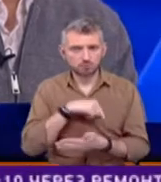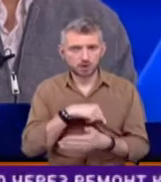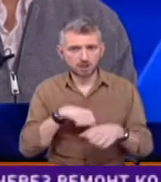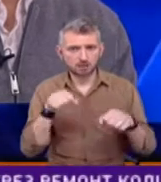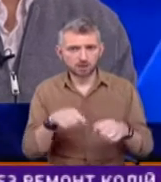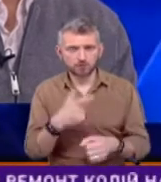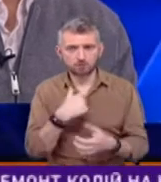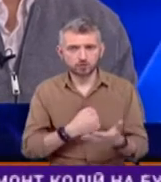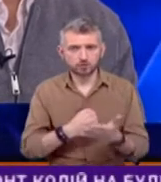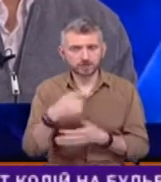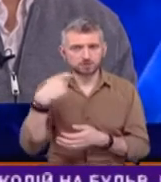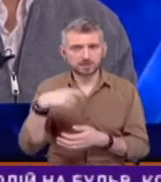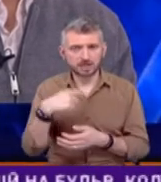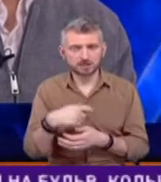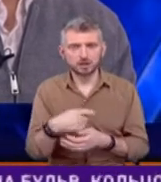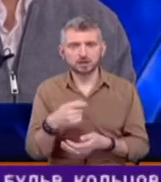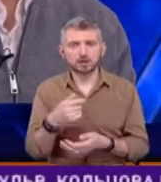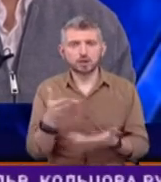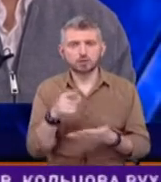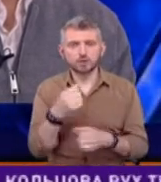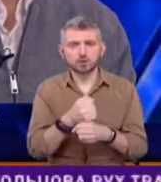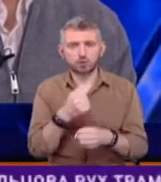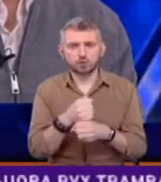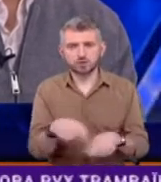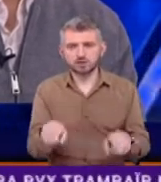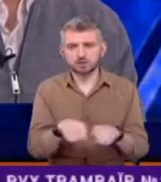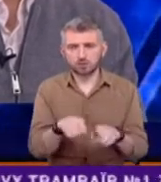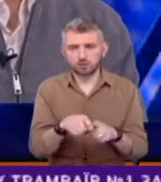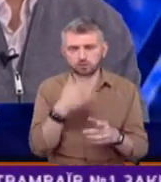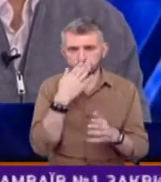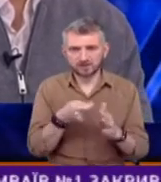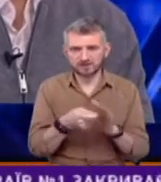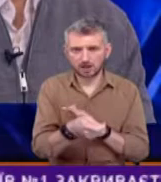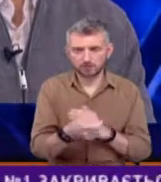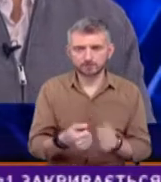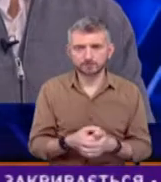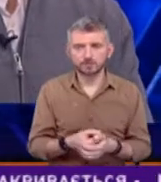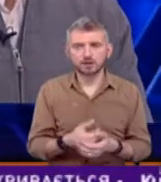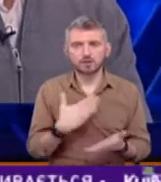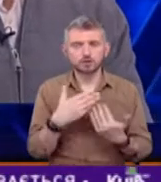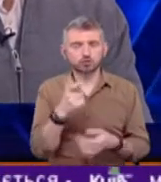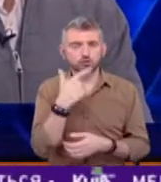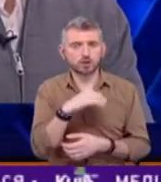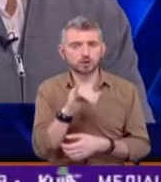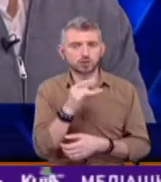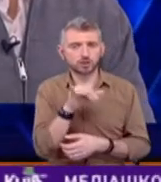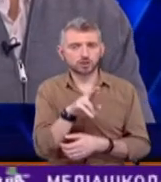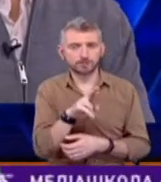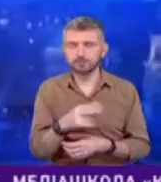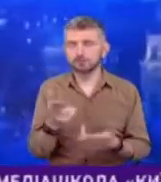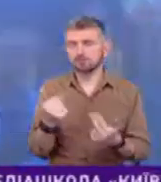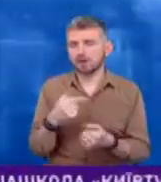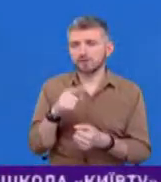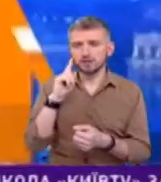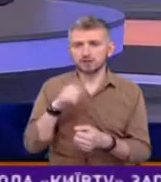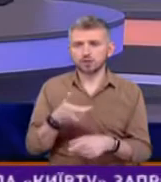право балотуватися президентом, якщо він робить таку підставу. Дякую. Дякую. Це відносно пана Юрія, я так зрозумів. Так, ну ви